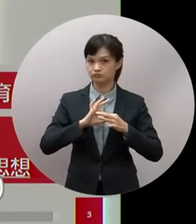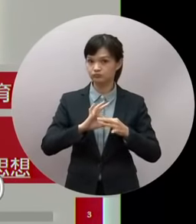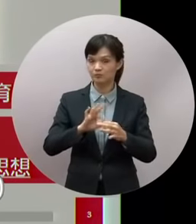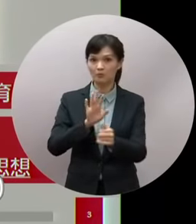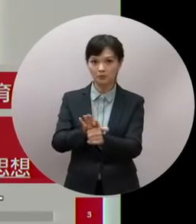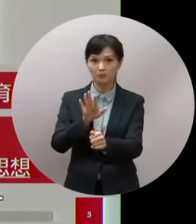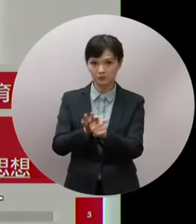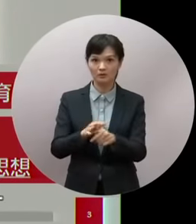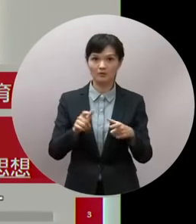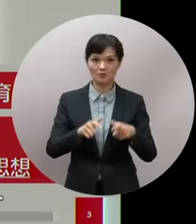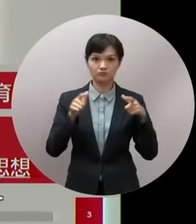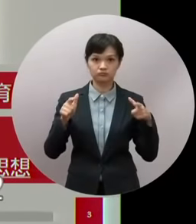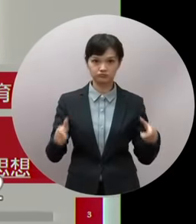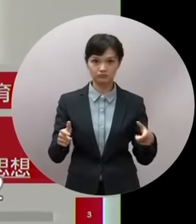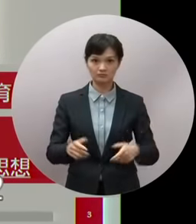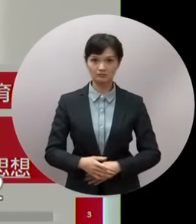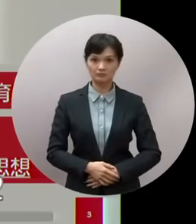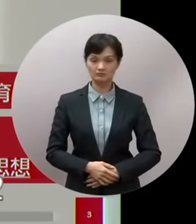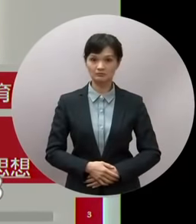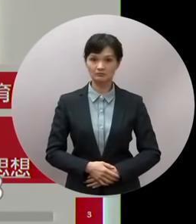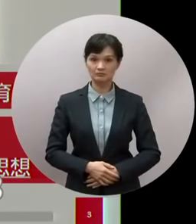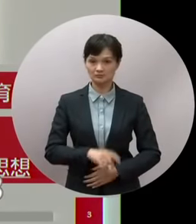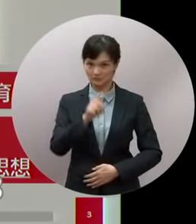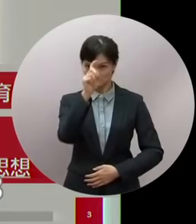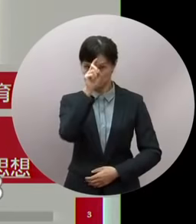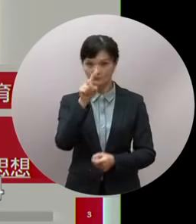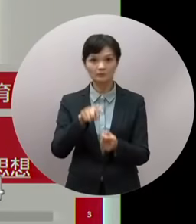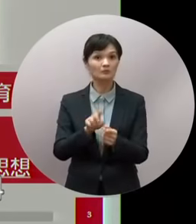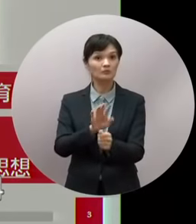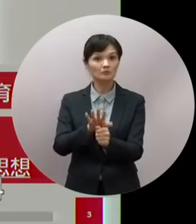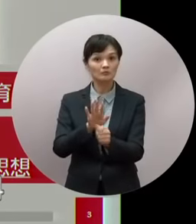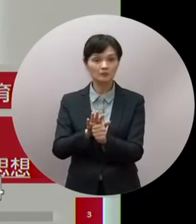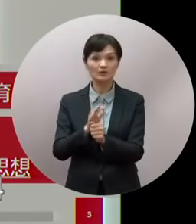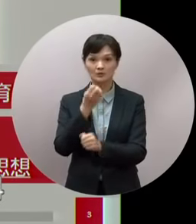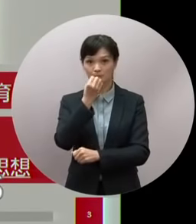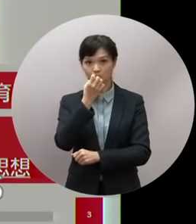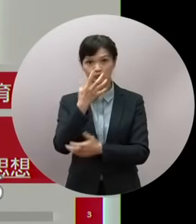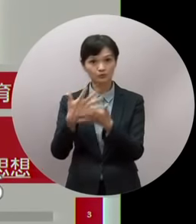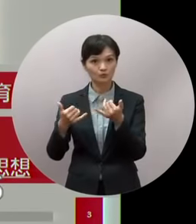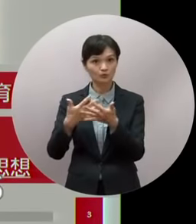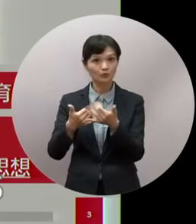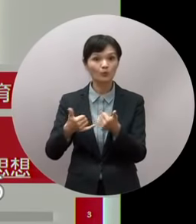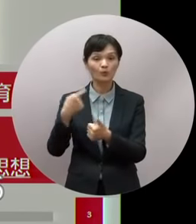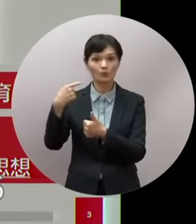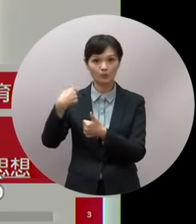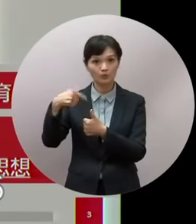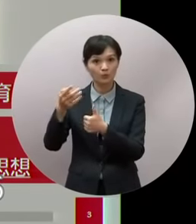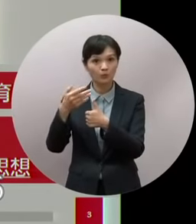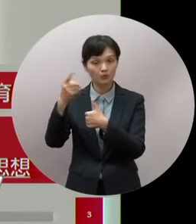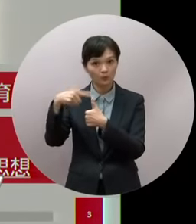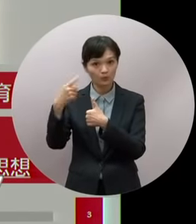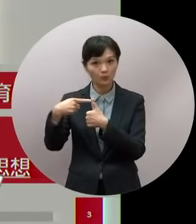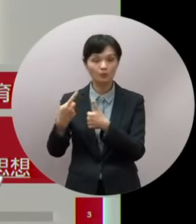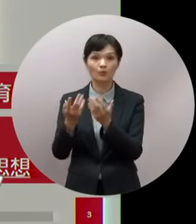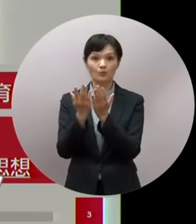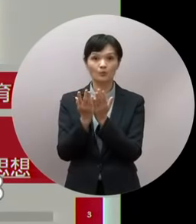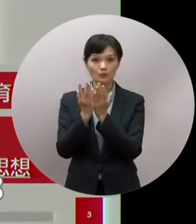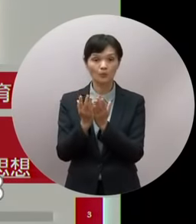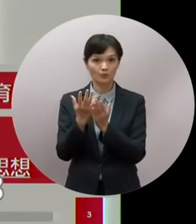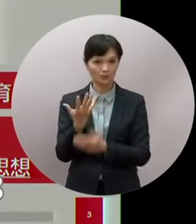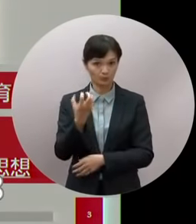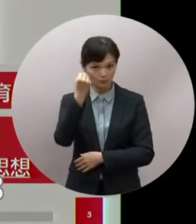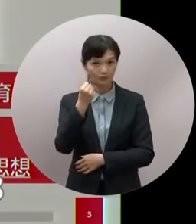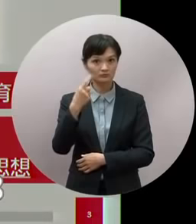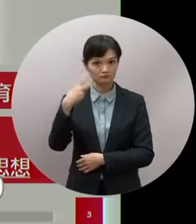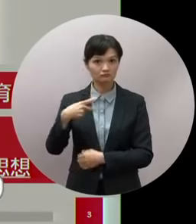案，在保障港生的受教权、保护港生的庇护、孕育